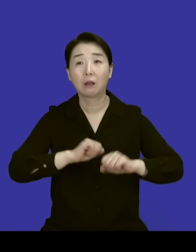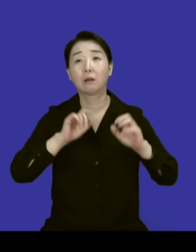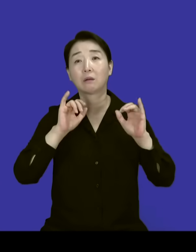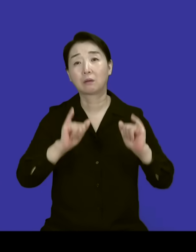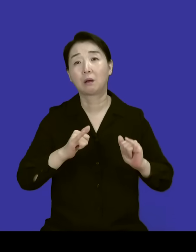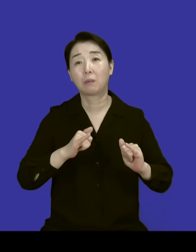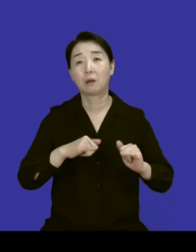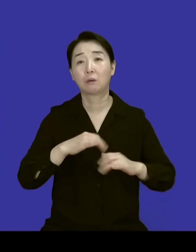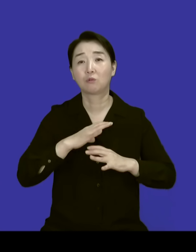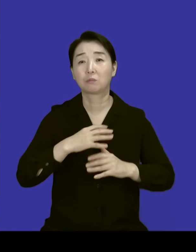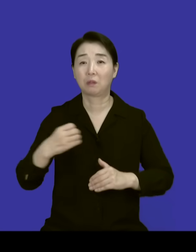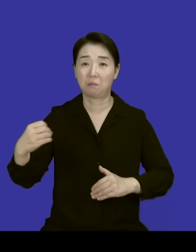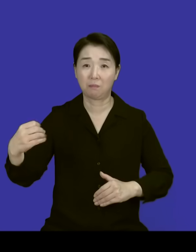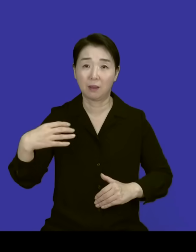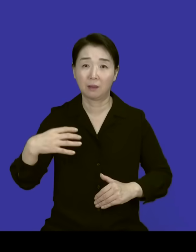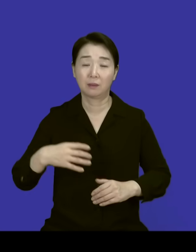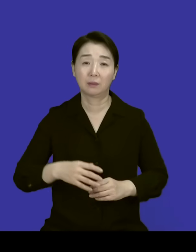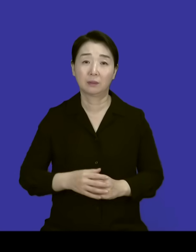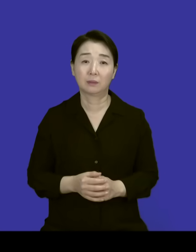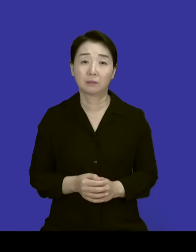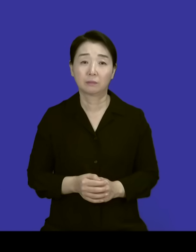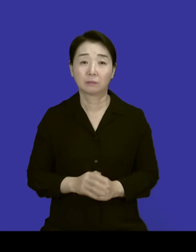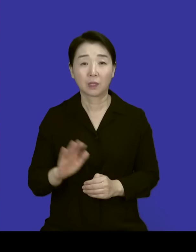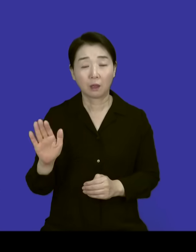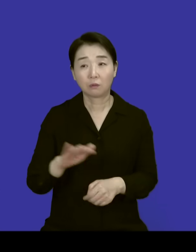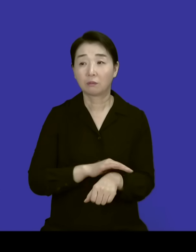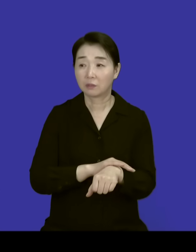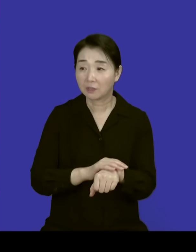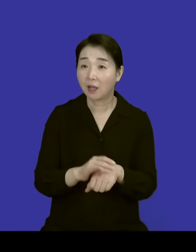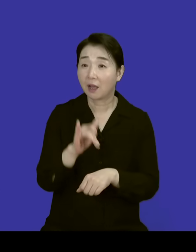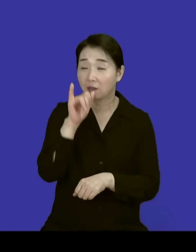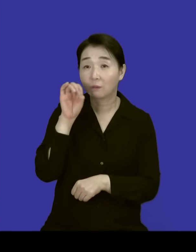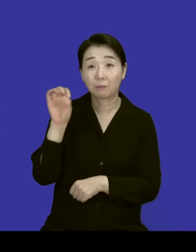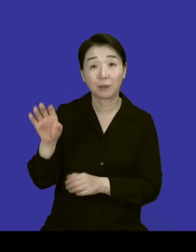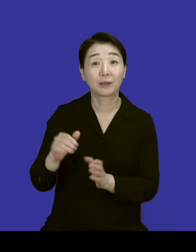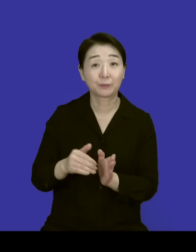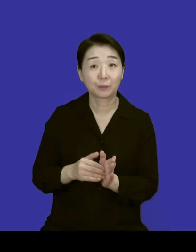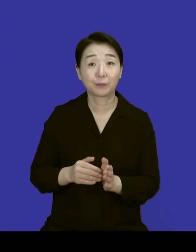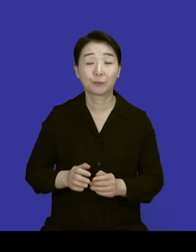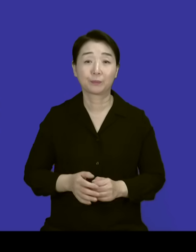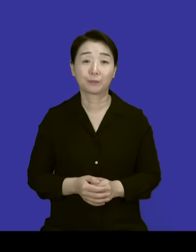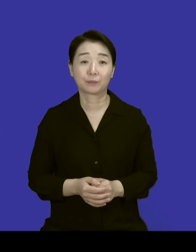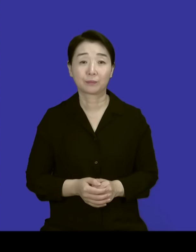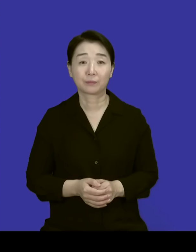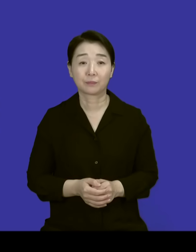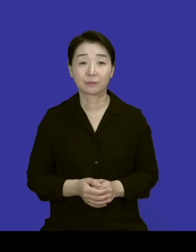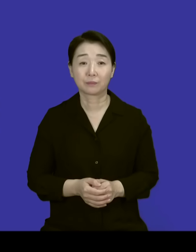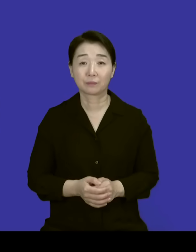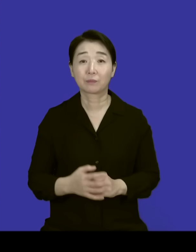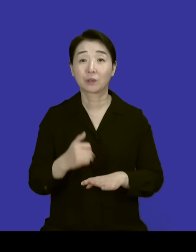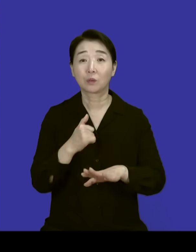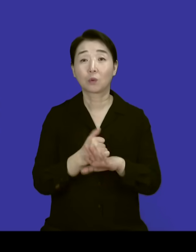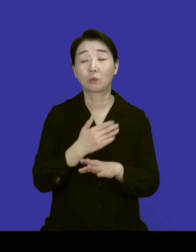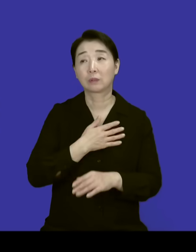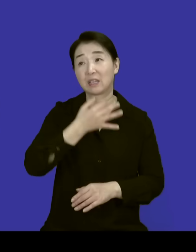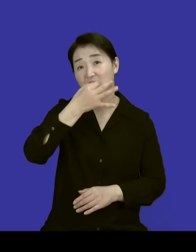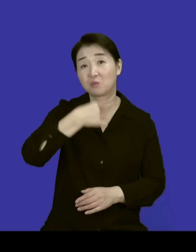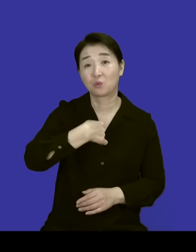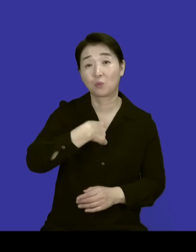거예요. 처음으로 저한테. 아니라고 잘하고 있다고 이렇게 됐는데 그래서 막 힘들었잖아요. 기도도